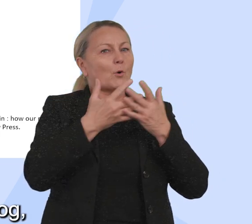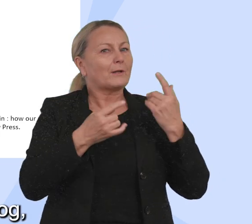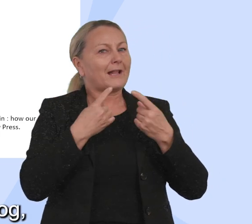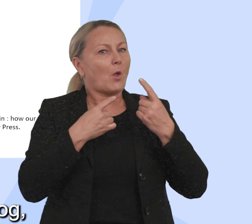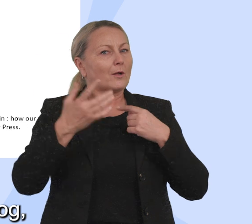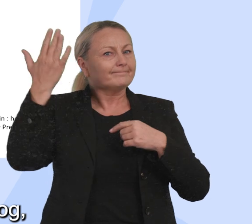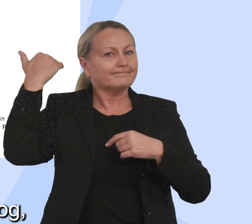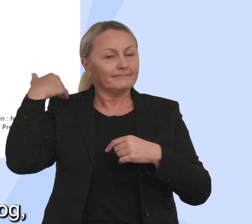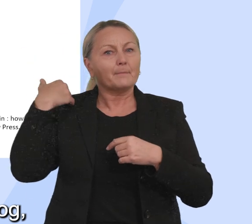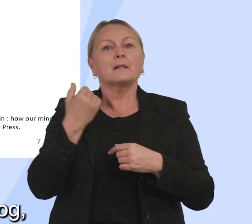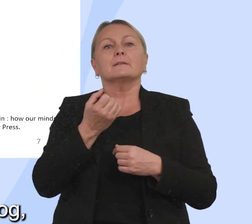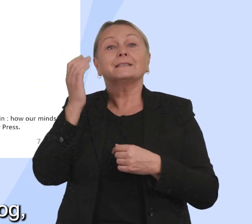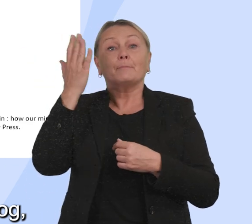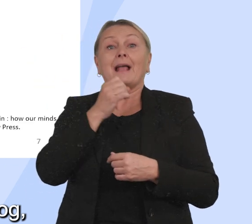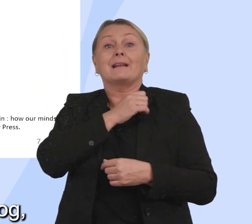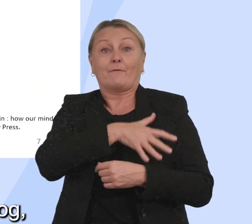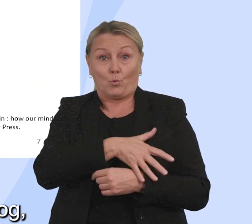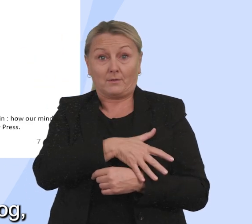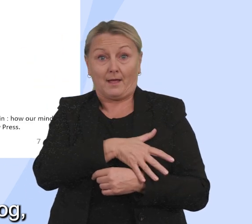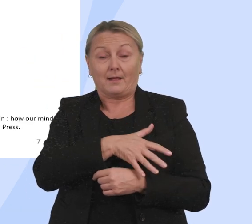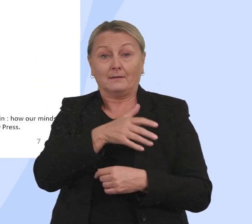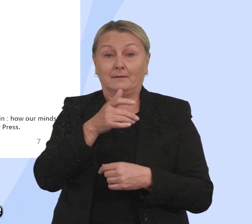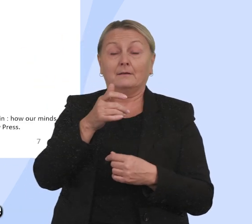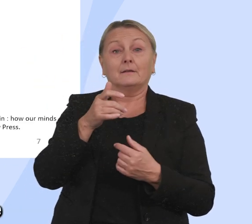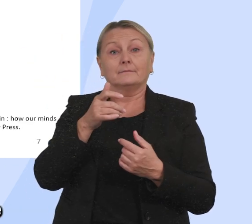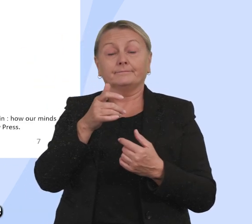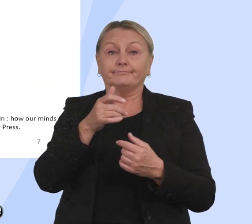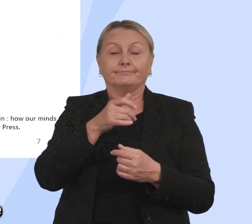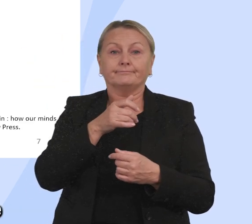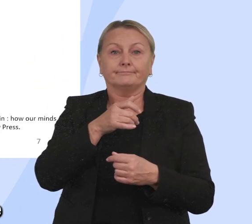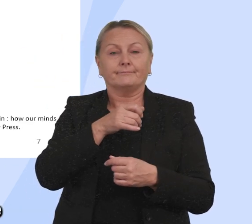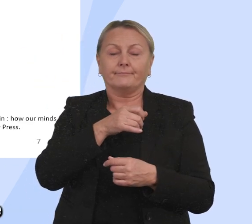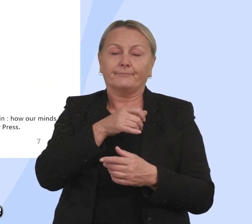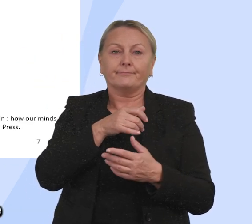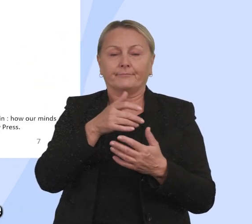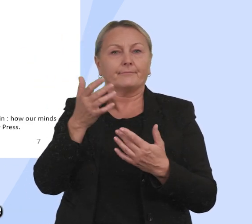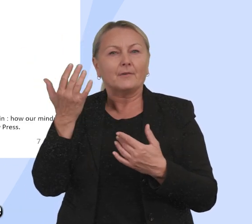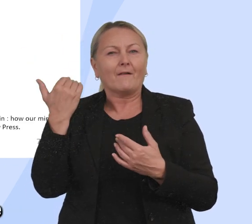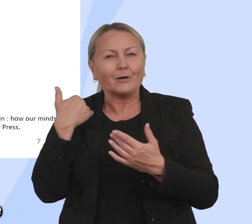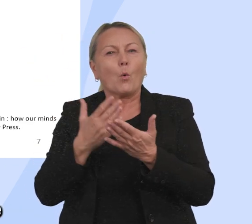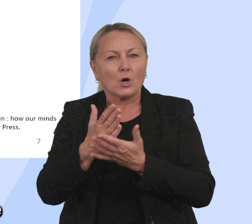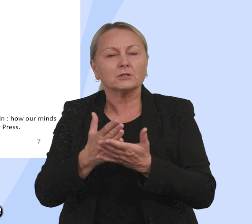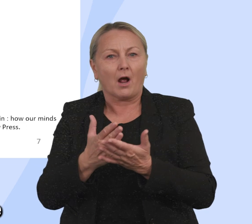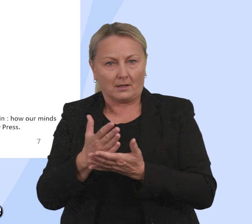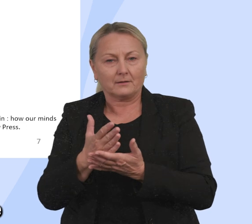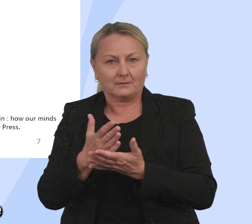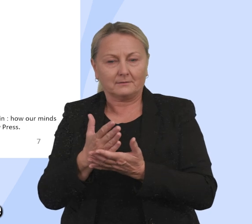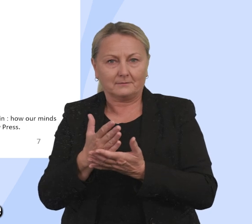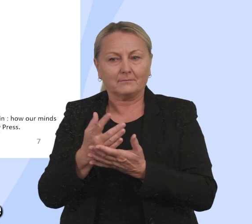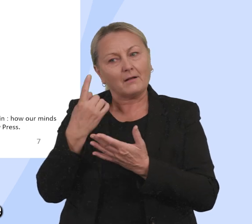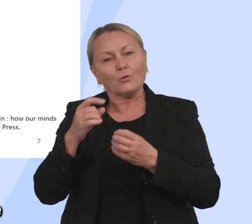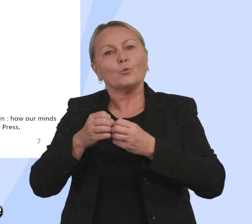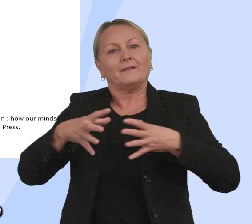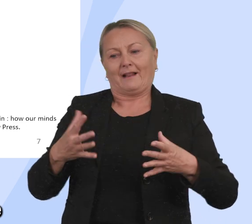men at spejlneuronerne her har været årsagen til, at man kunne udvikle en